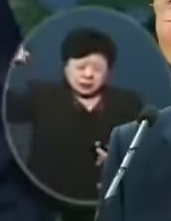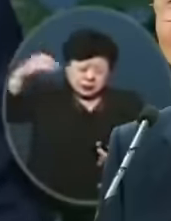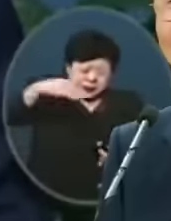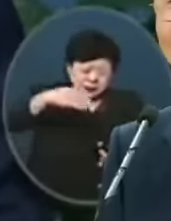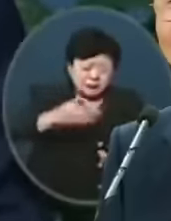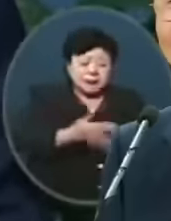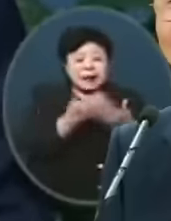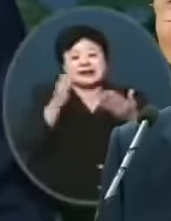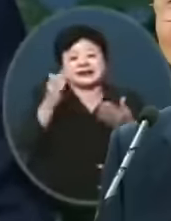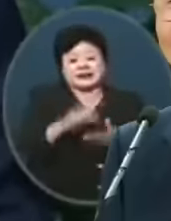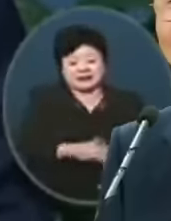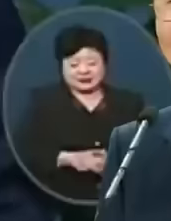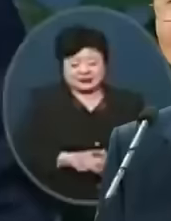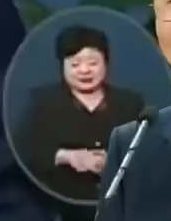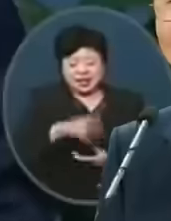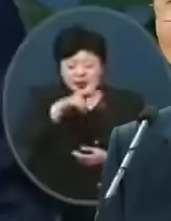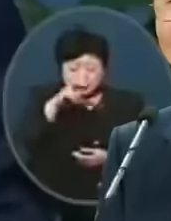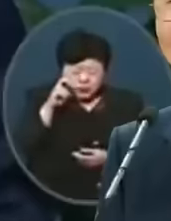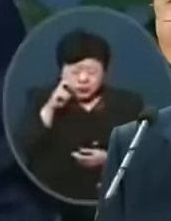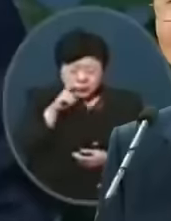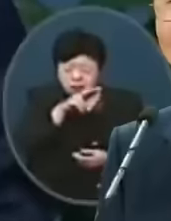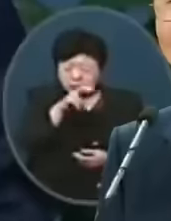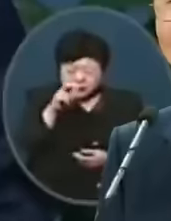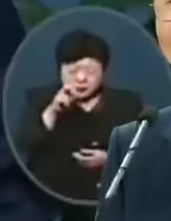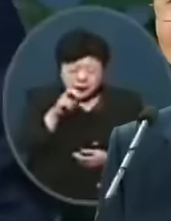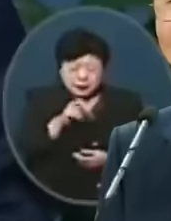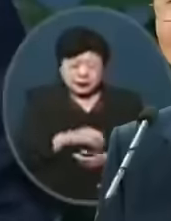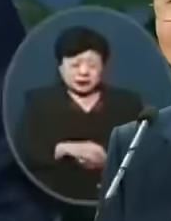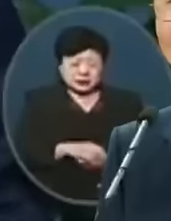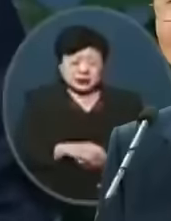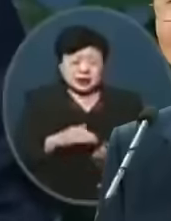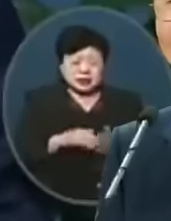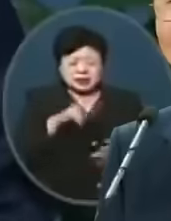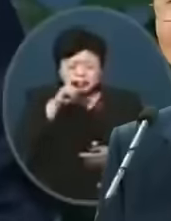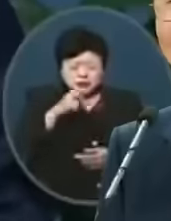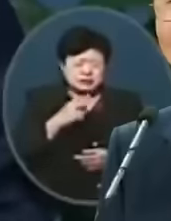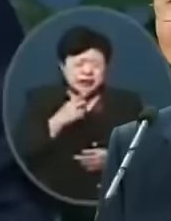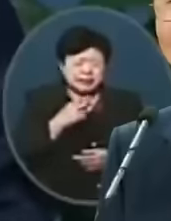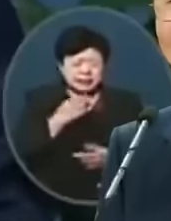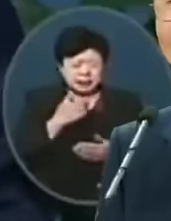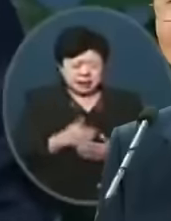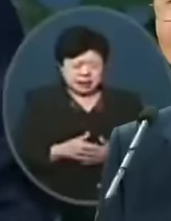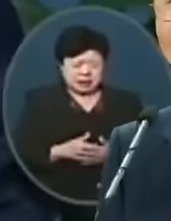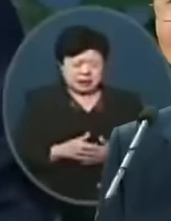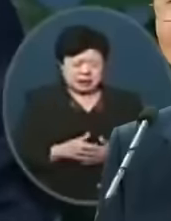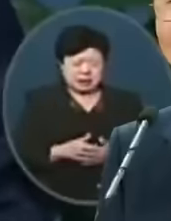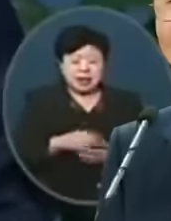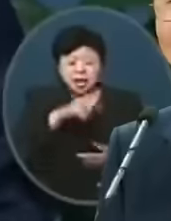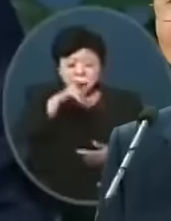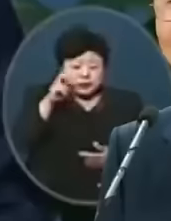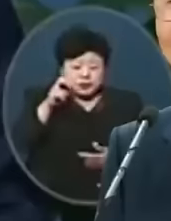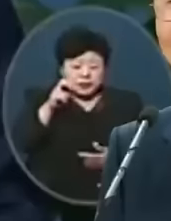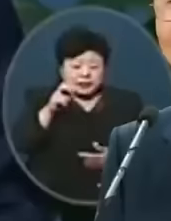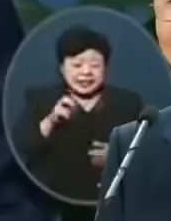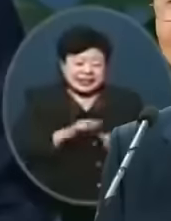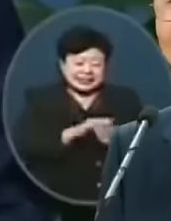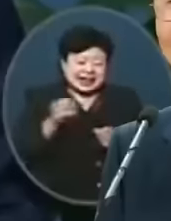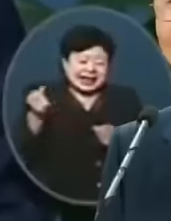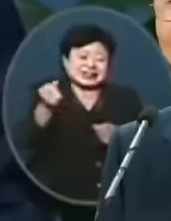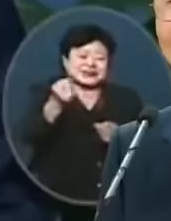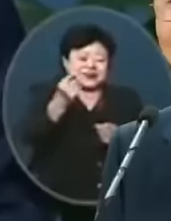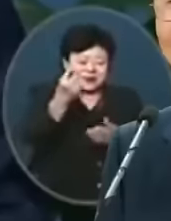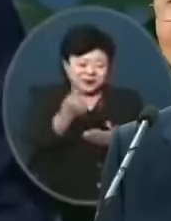비춰야죠. 미워하는데 서로 미움을 가져오면 끝까지 미움밖에 없지 않습니까? 미워하는데 사랑을